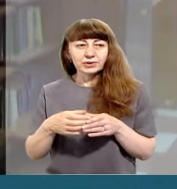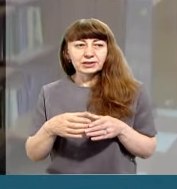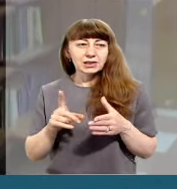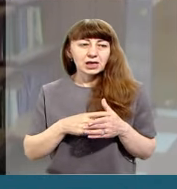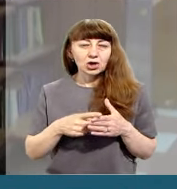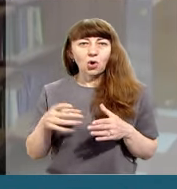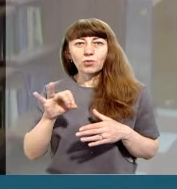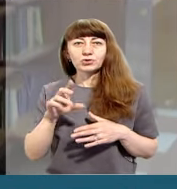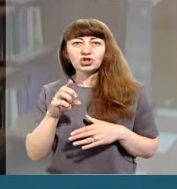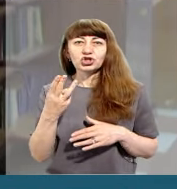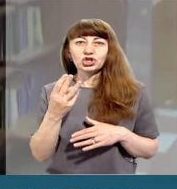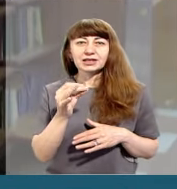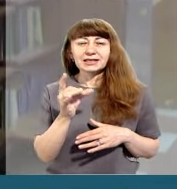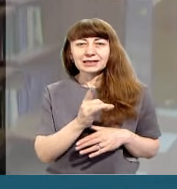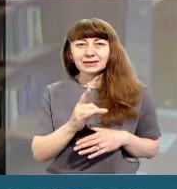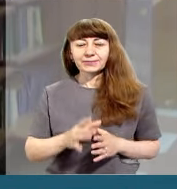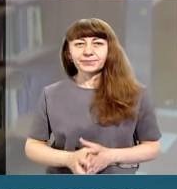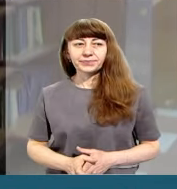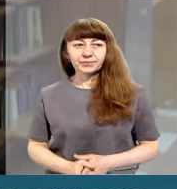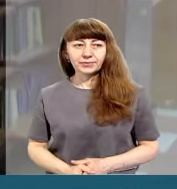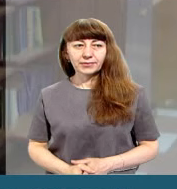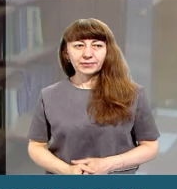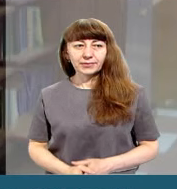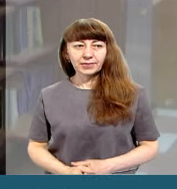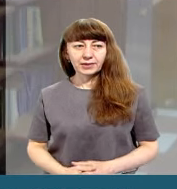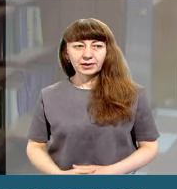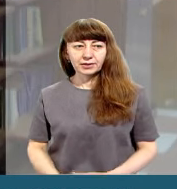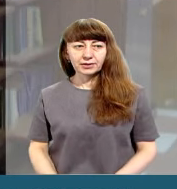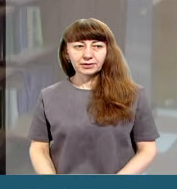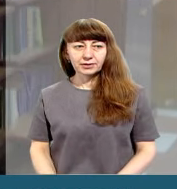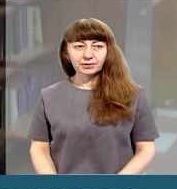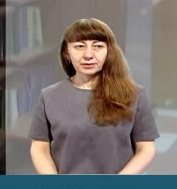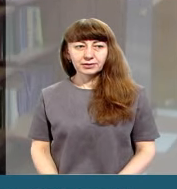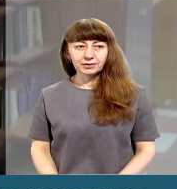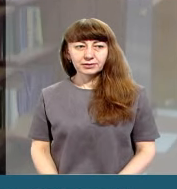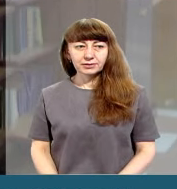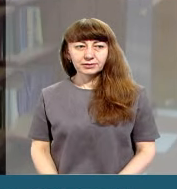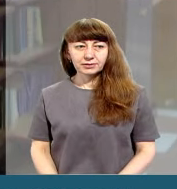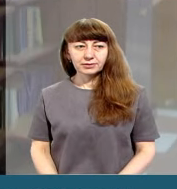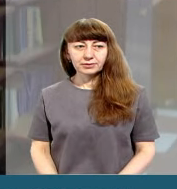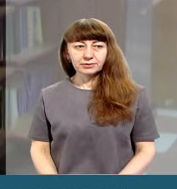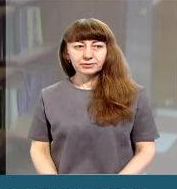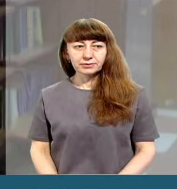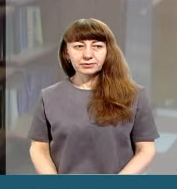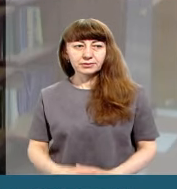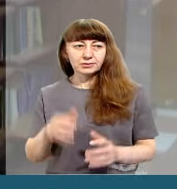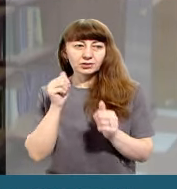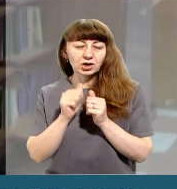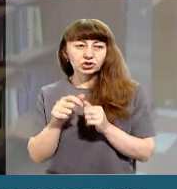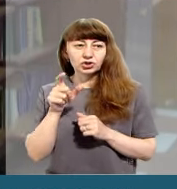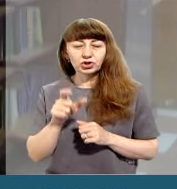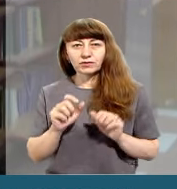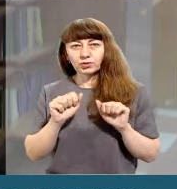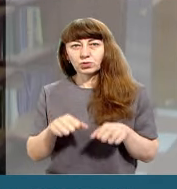либо общины, которая состоит в Ассамблее Костанайской области, либо Республиканской Ассамблеи народа Казахстана. Каждый